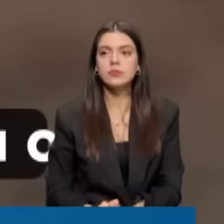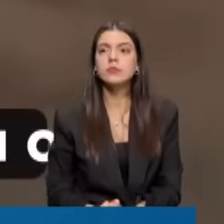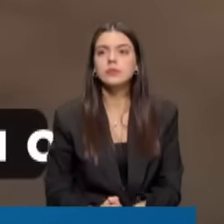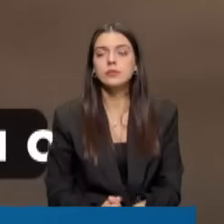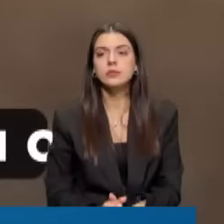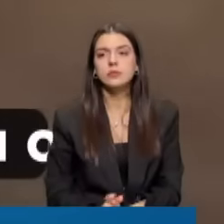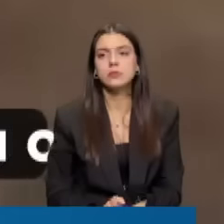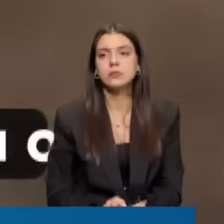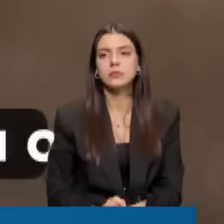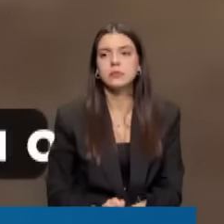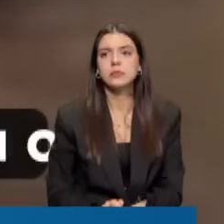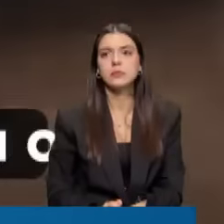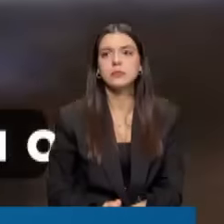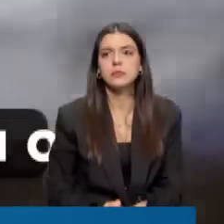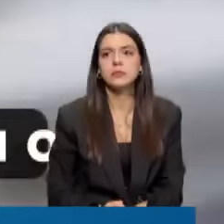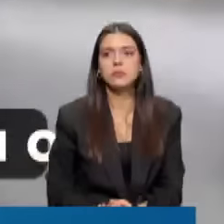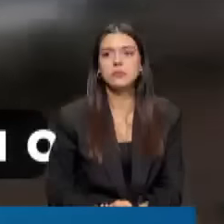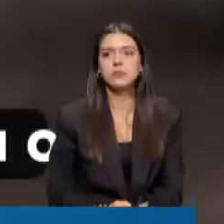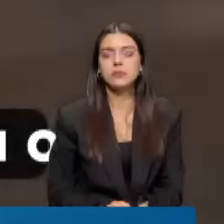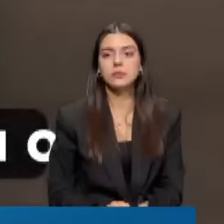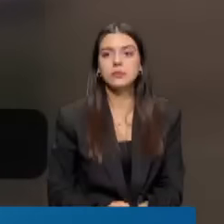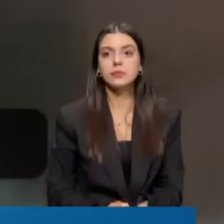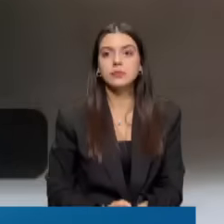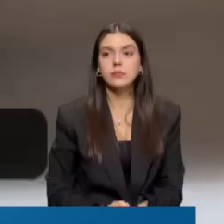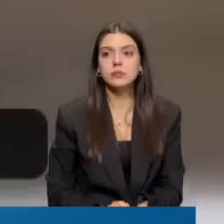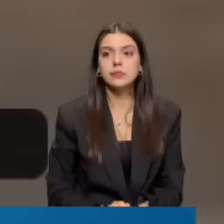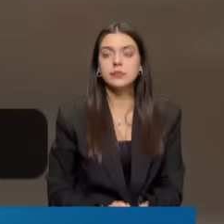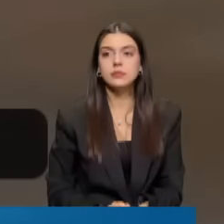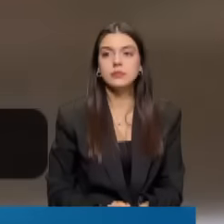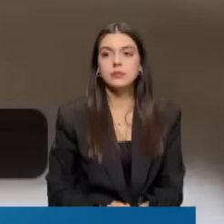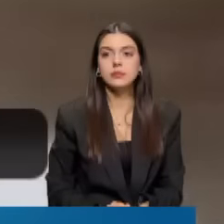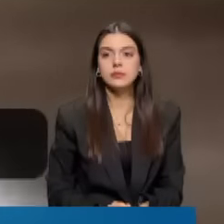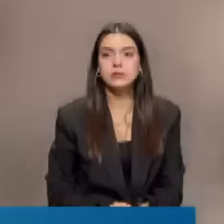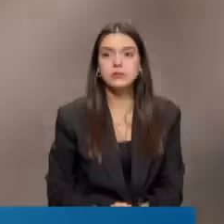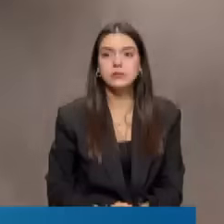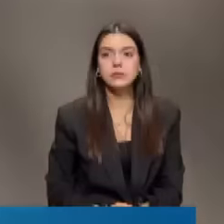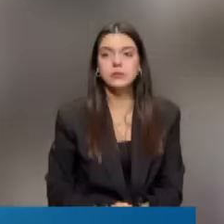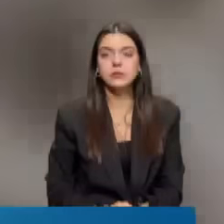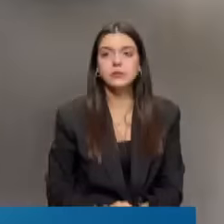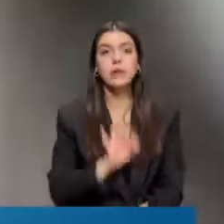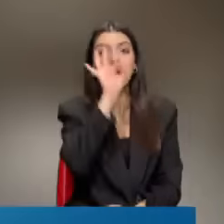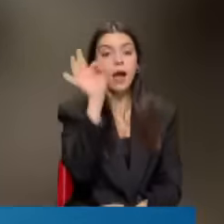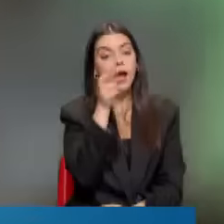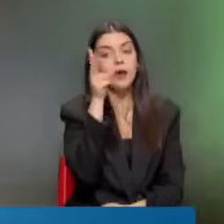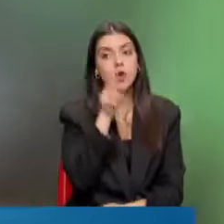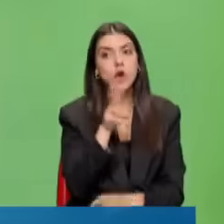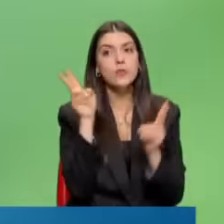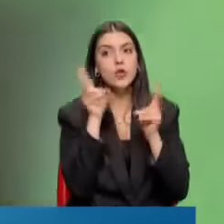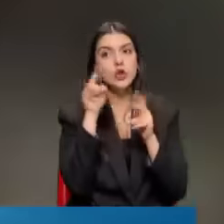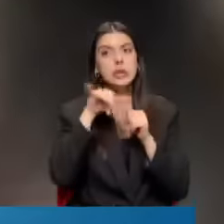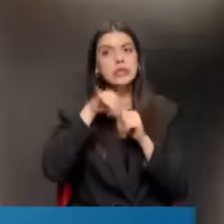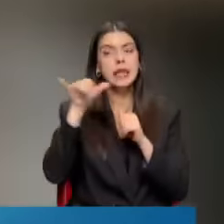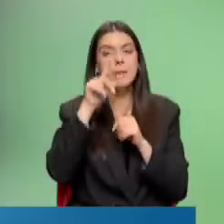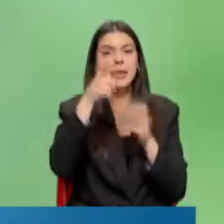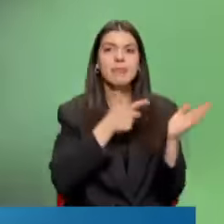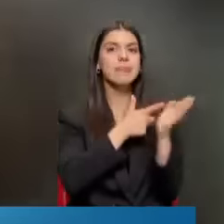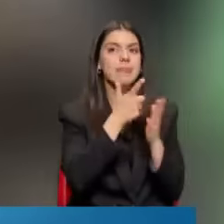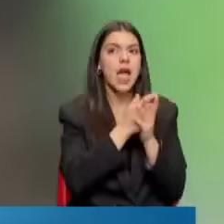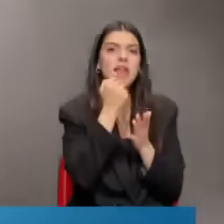Ar Arıcılar gerçekten çok kötü durumda oldu hani Biri dokunsa Ben ağlayacağım arı ölümlerine gündüz yakındaki bir tarada yapılan